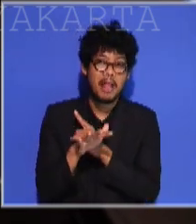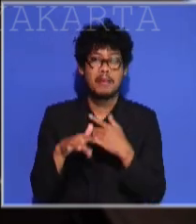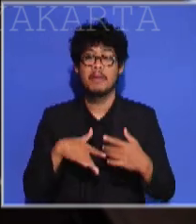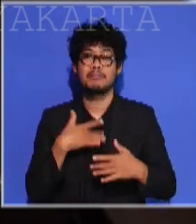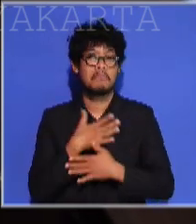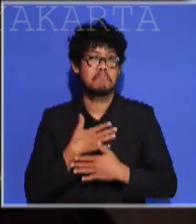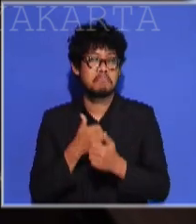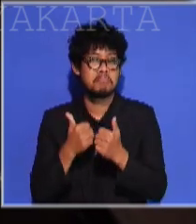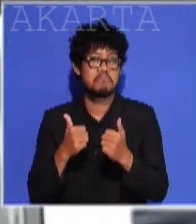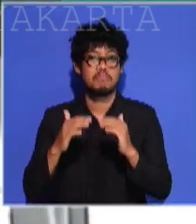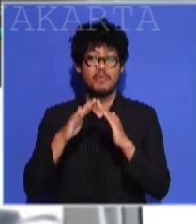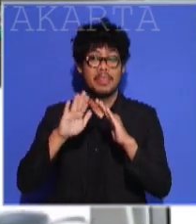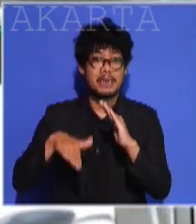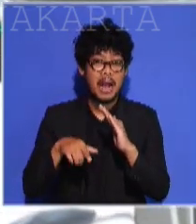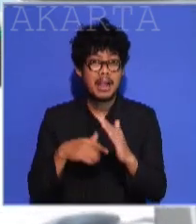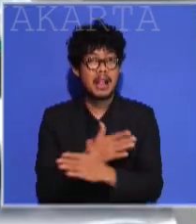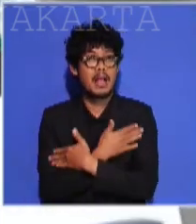itu harapannya.